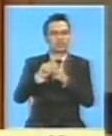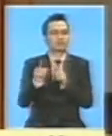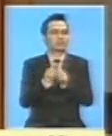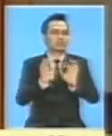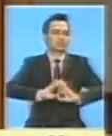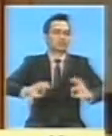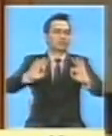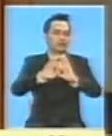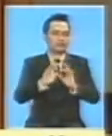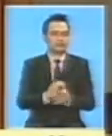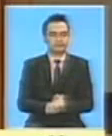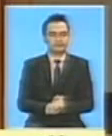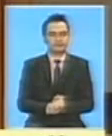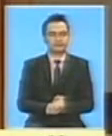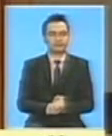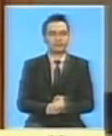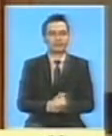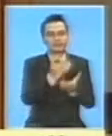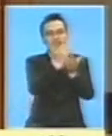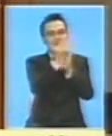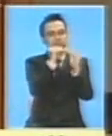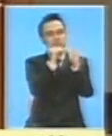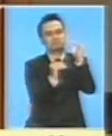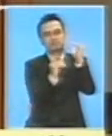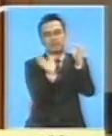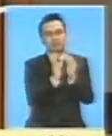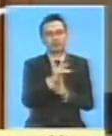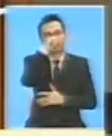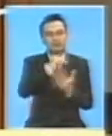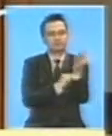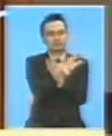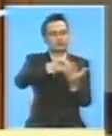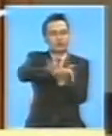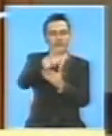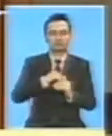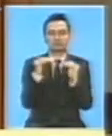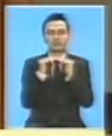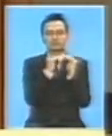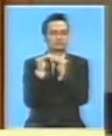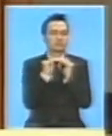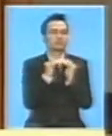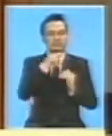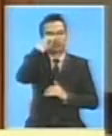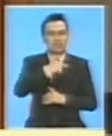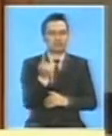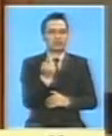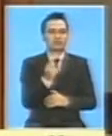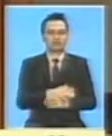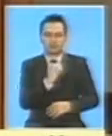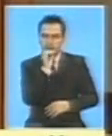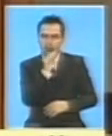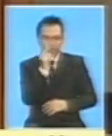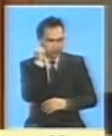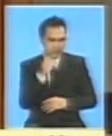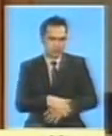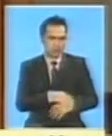แต่ไม่ใช่ อะไรแบ่งชนชั้นไม่ใช่ไม่มีชนชั้นประเทศไทยไม่มีชนชั้นมีคนไทยเท่านั้นแหละนะอย่าไปพูดห